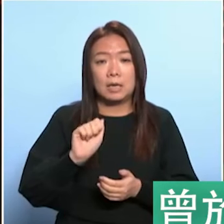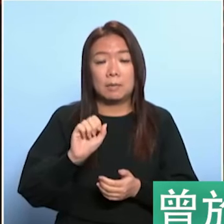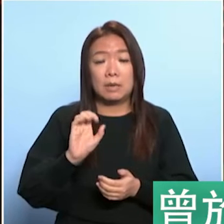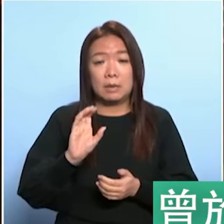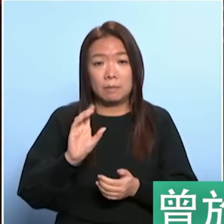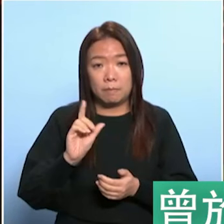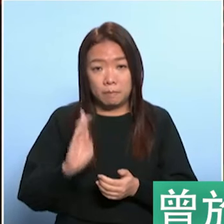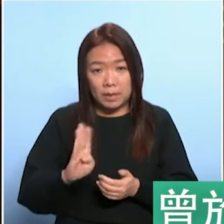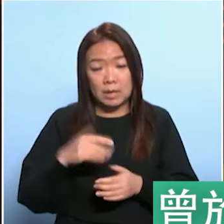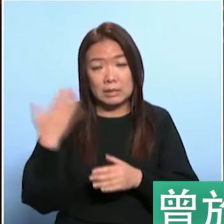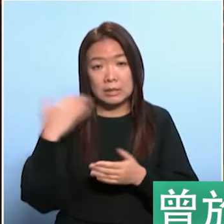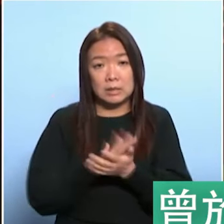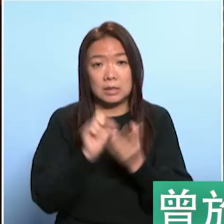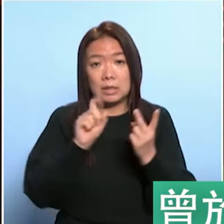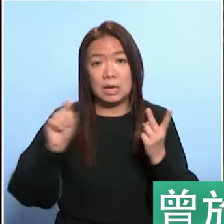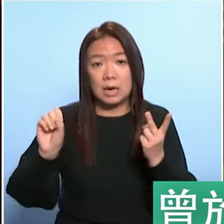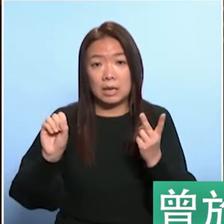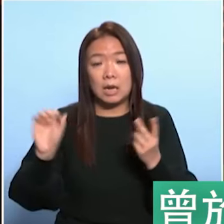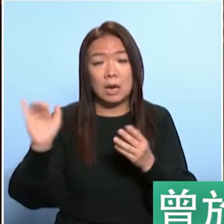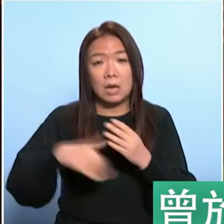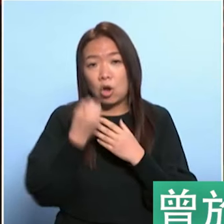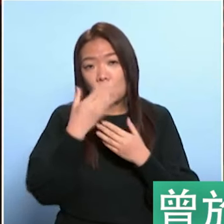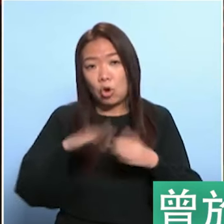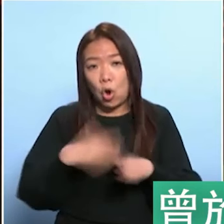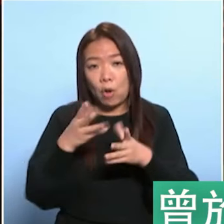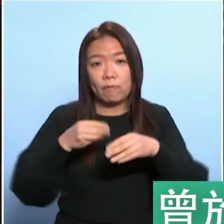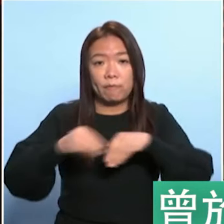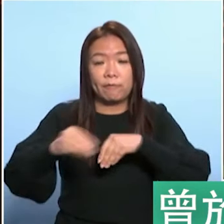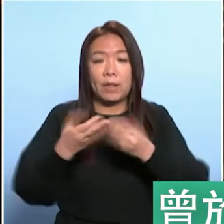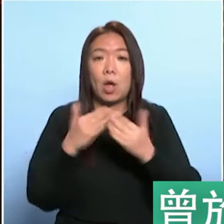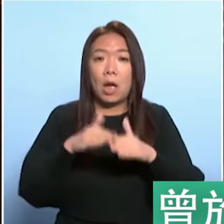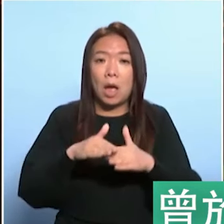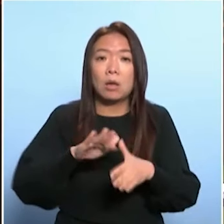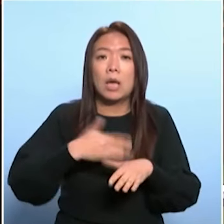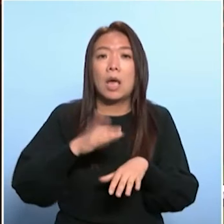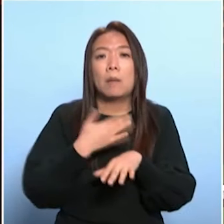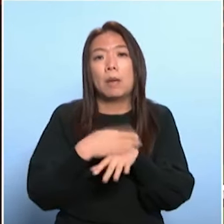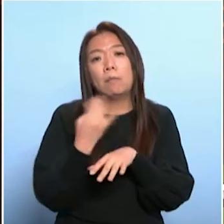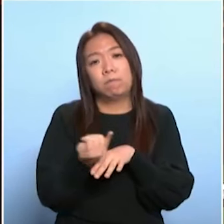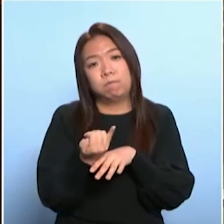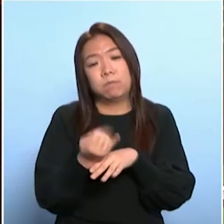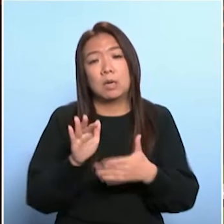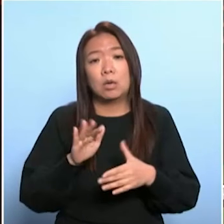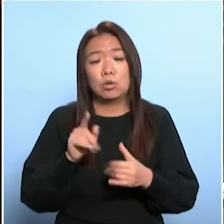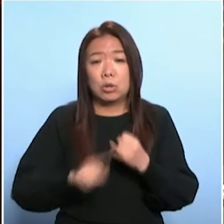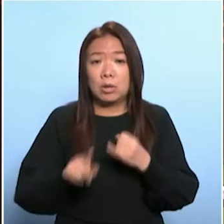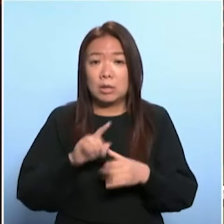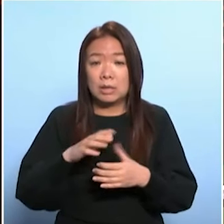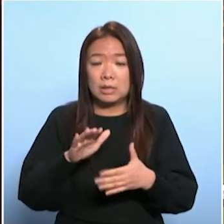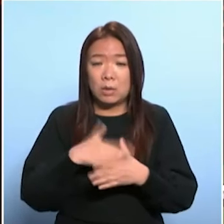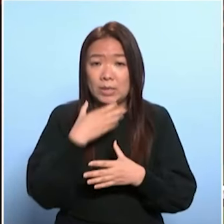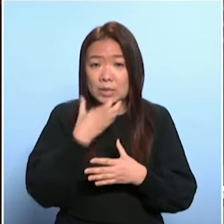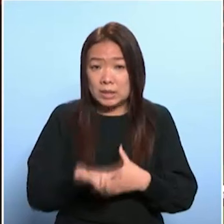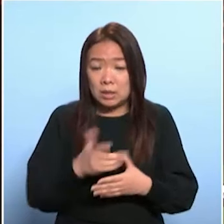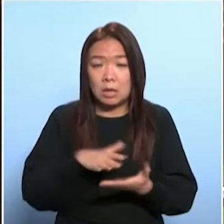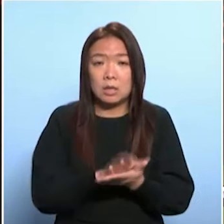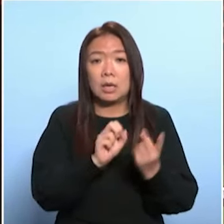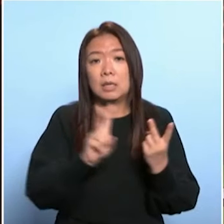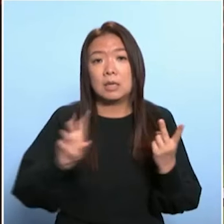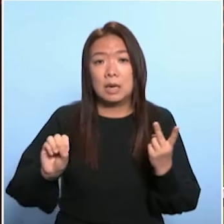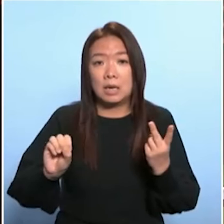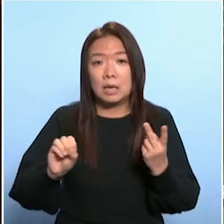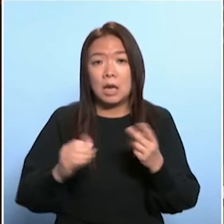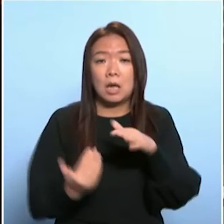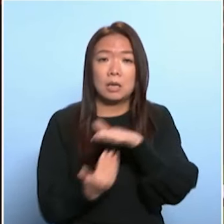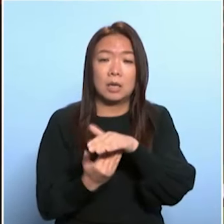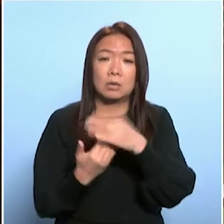經在2010年來港開設分校，可惜是生不逢時，最終由於虧損等原因而在2020年